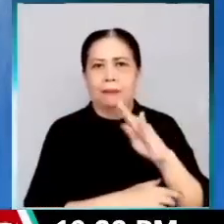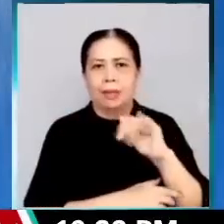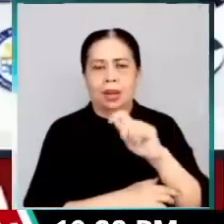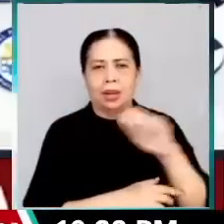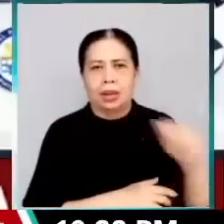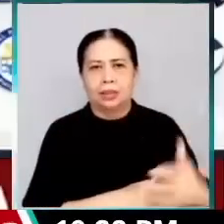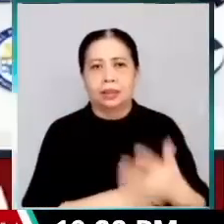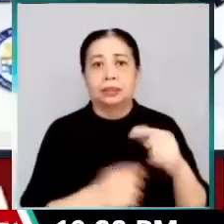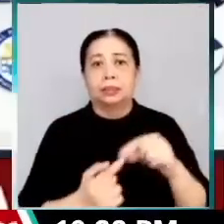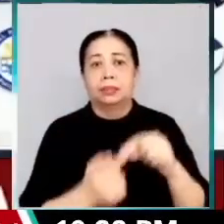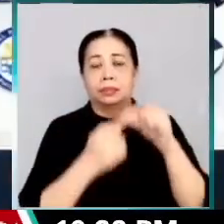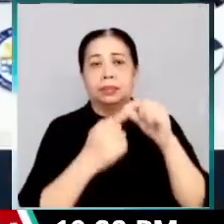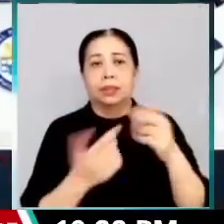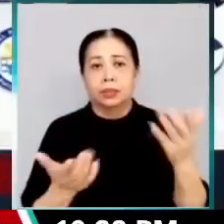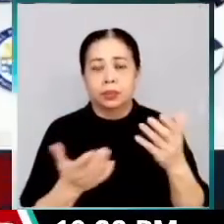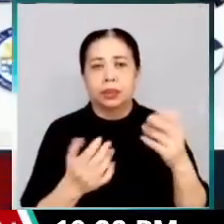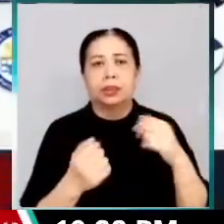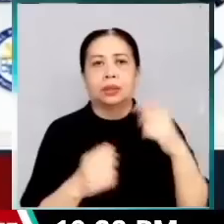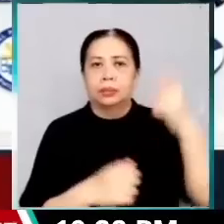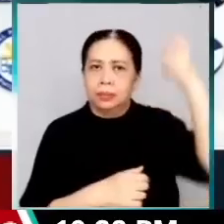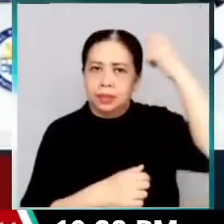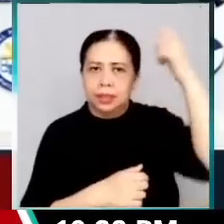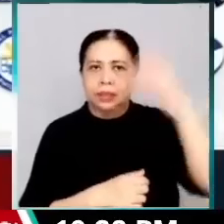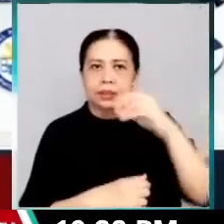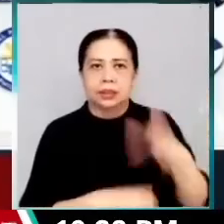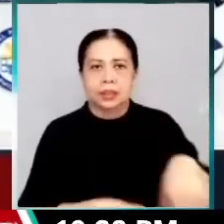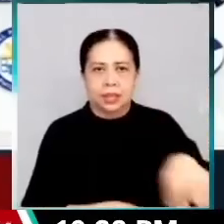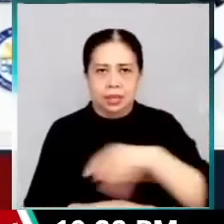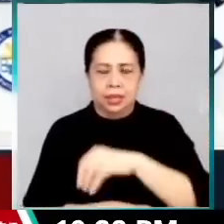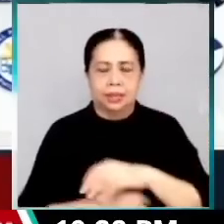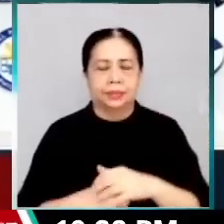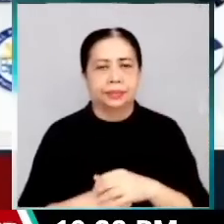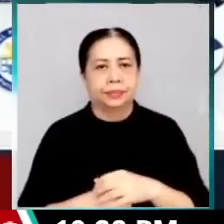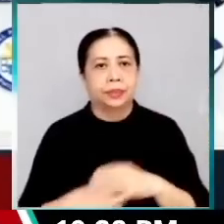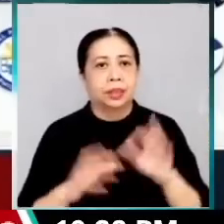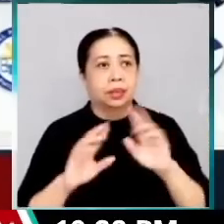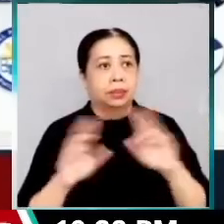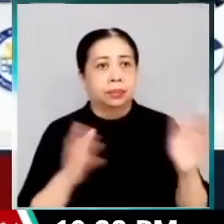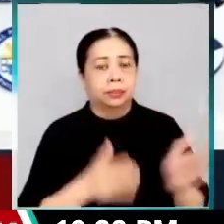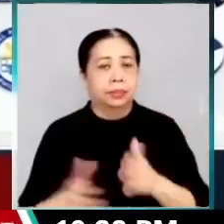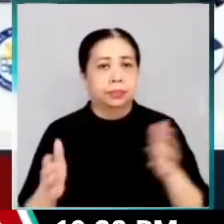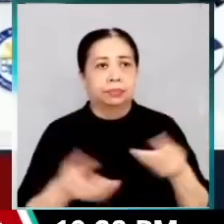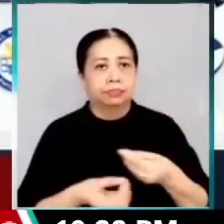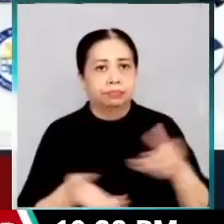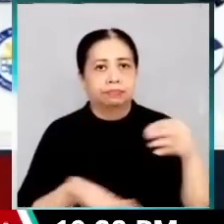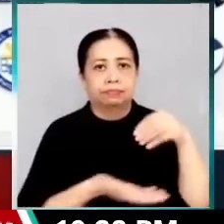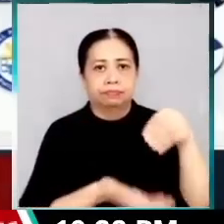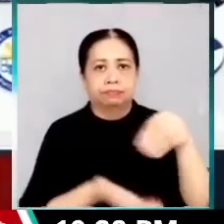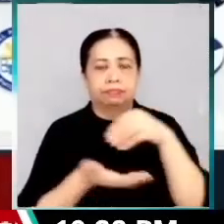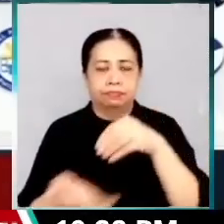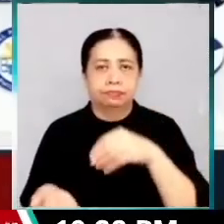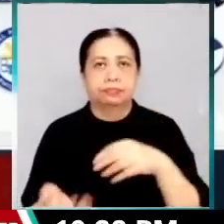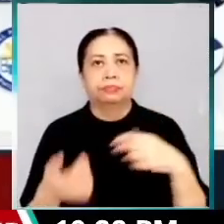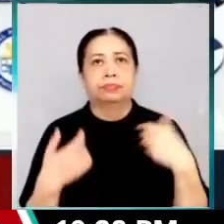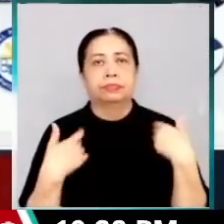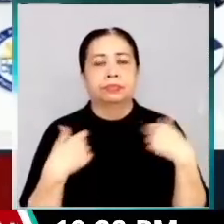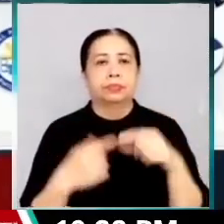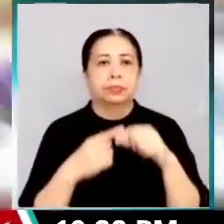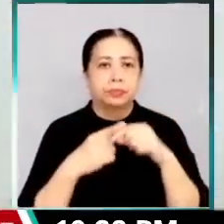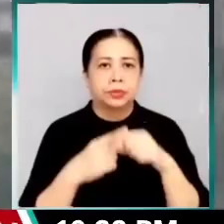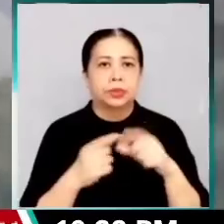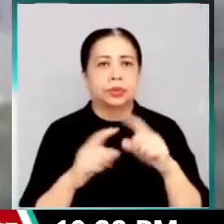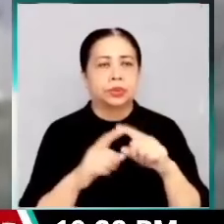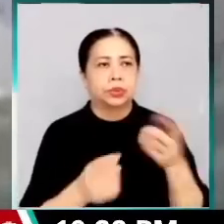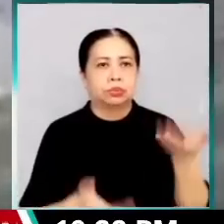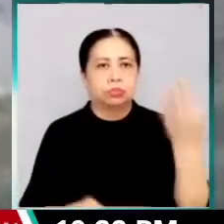Cagayan. Nagpe-preposition po tayo ng mga relief items na pwedeng ibigay. Ganon din po yung mga clearing equipments kung